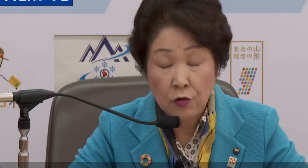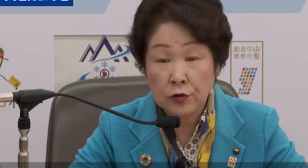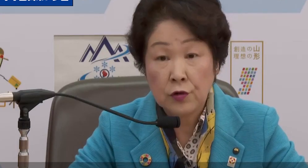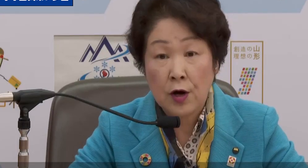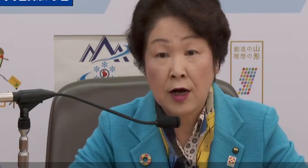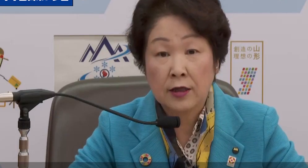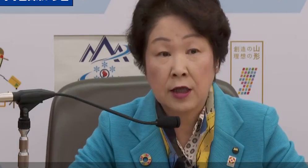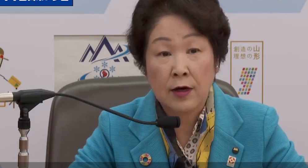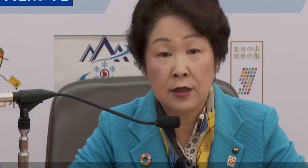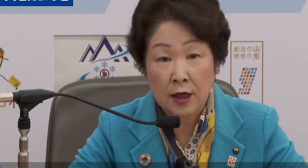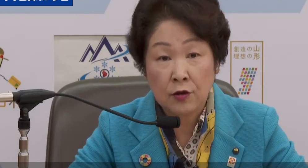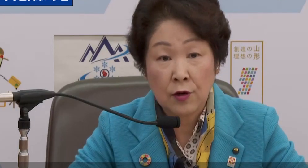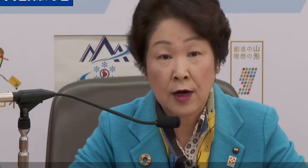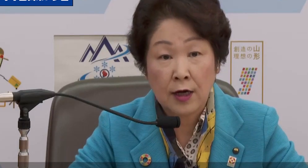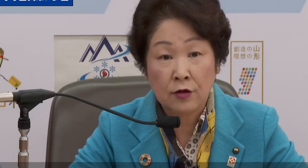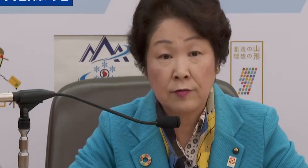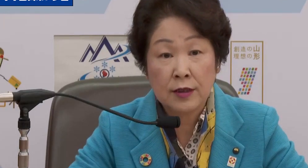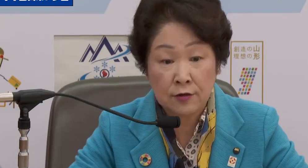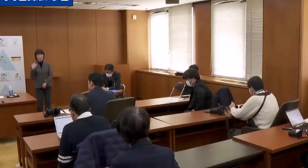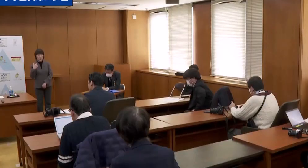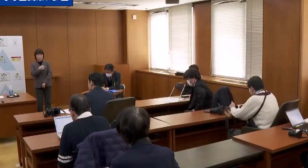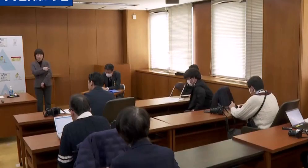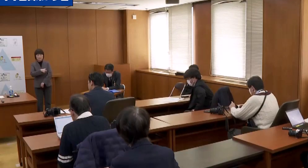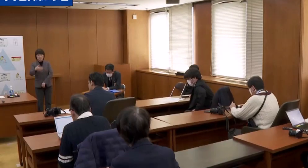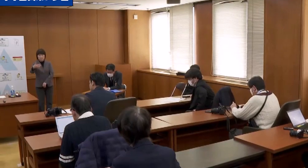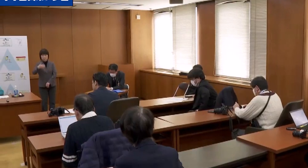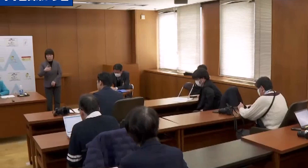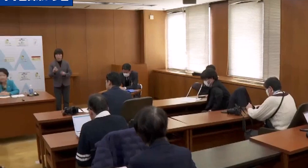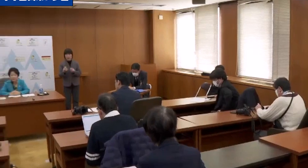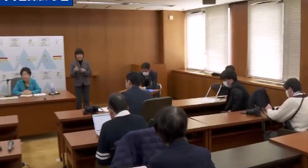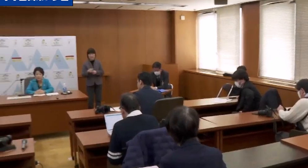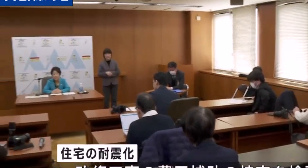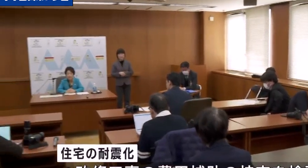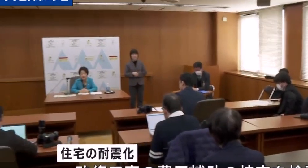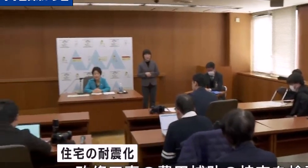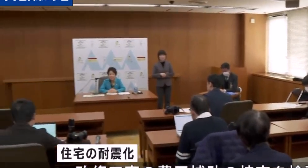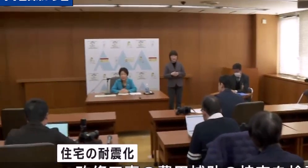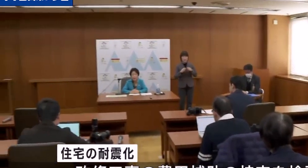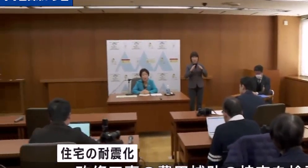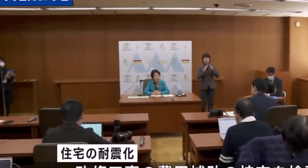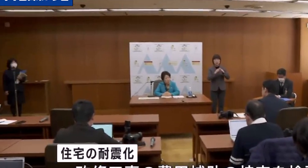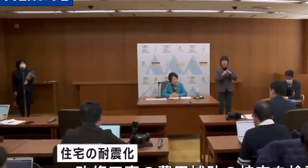力向上を図ってまいりたいとまた